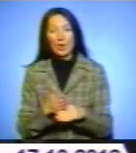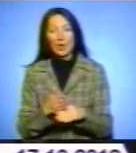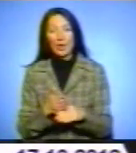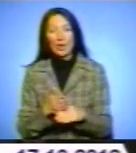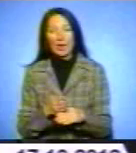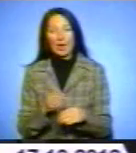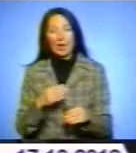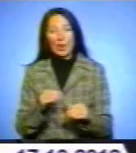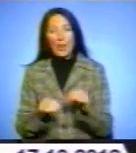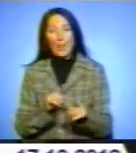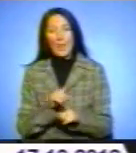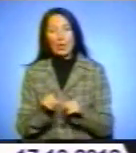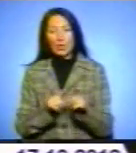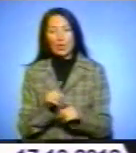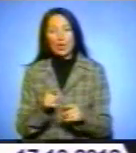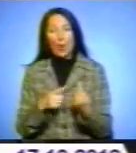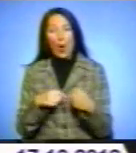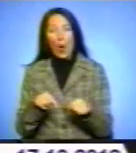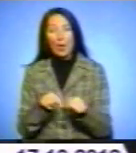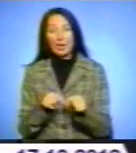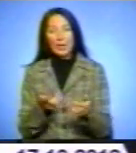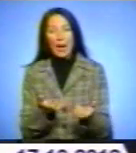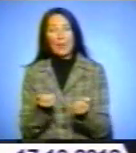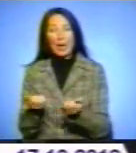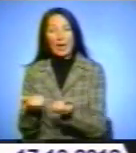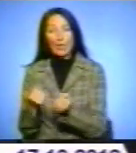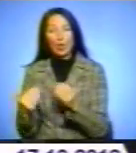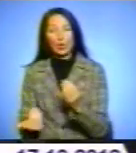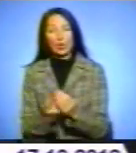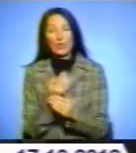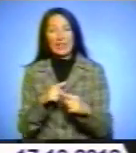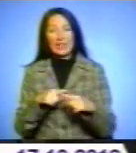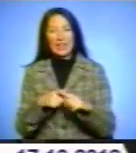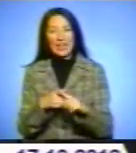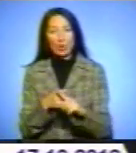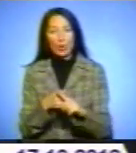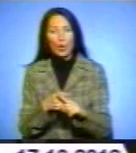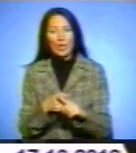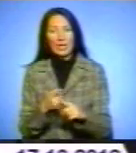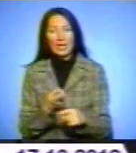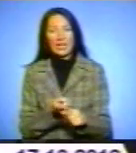переоснащуємо органів, а й беремо нові технології,